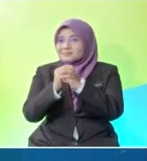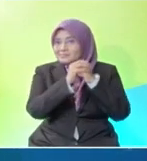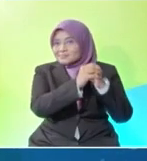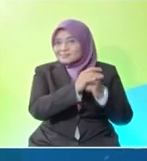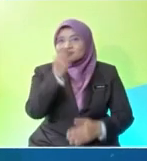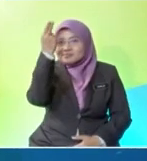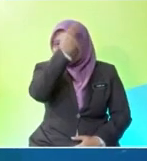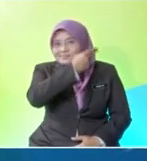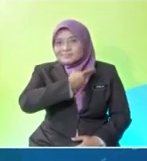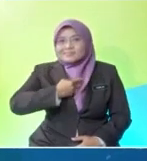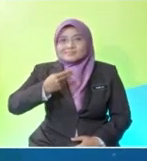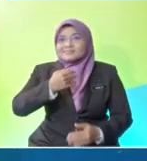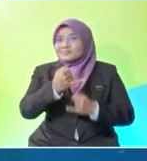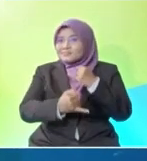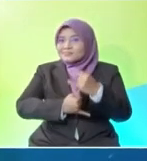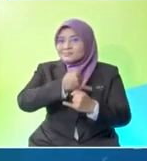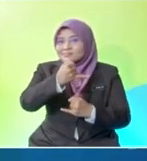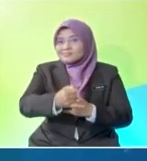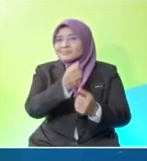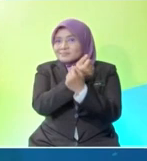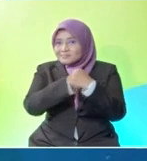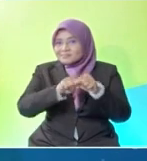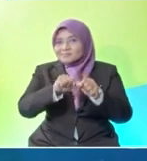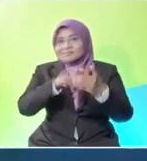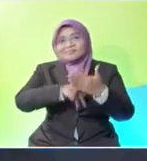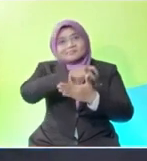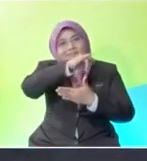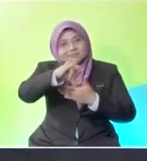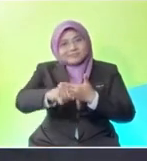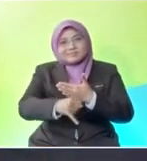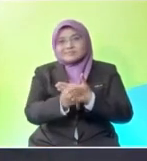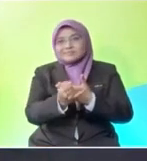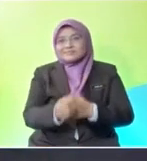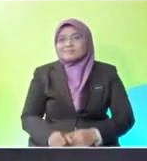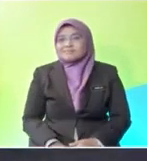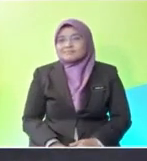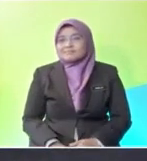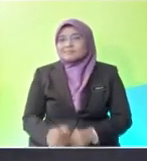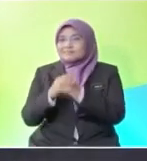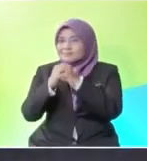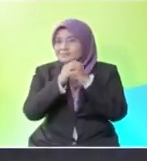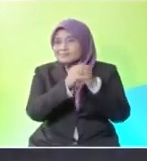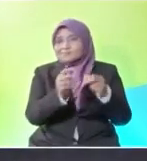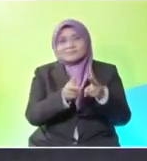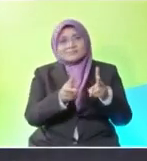menyiapkan Project nih bagus satu lagi cek gua bagi amat baik hati